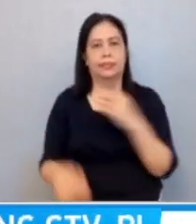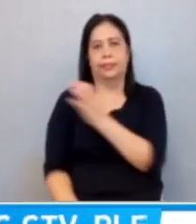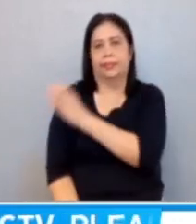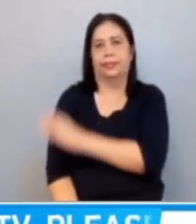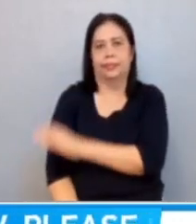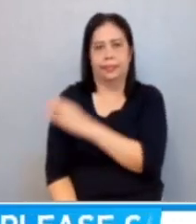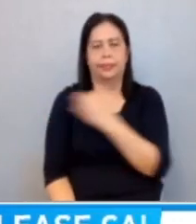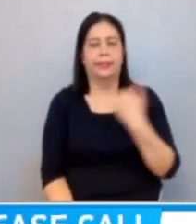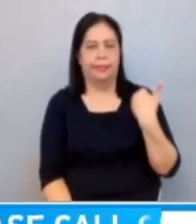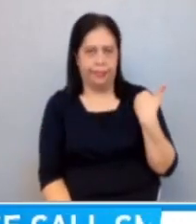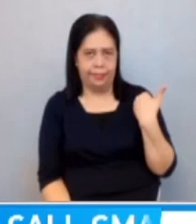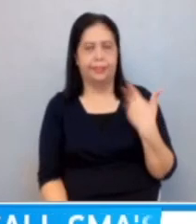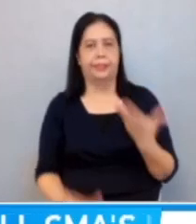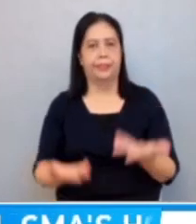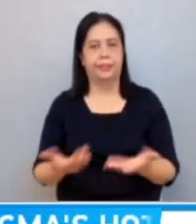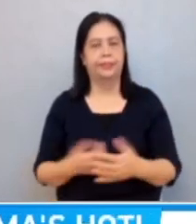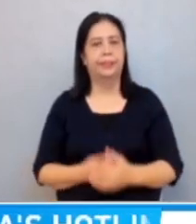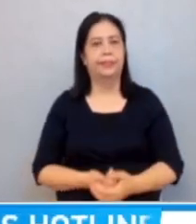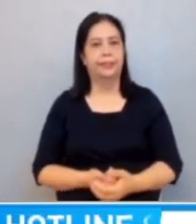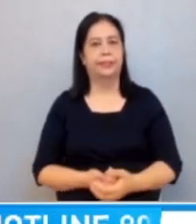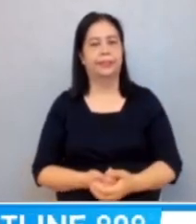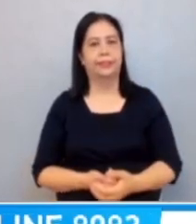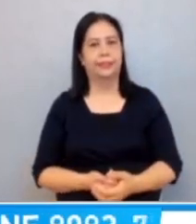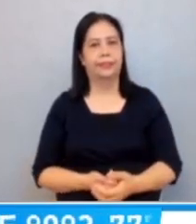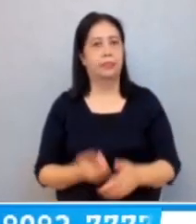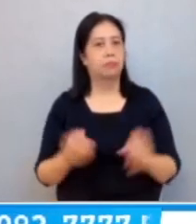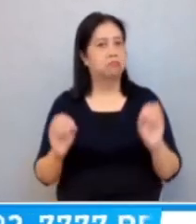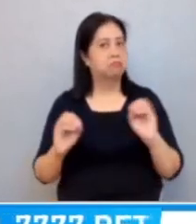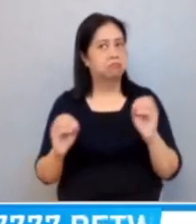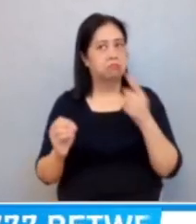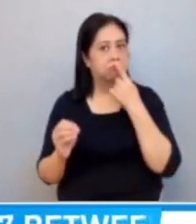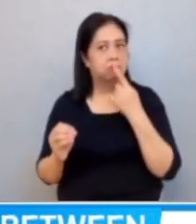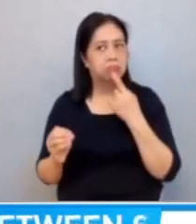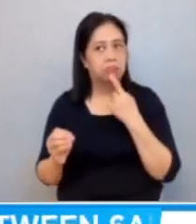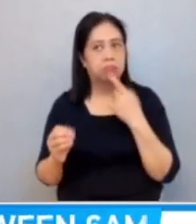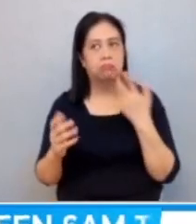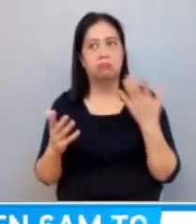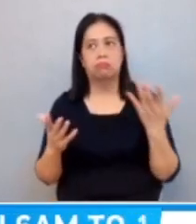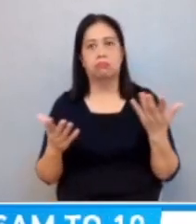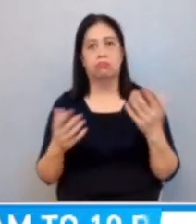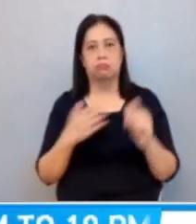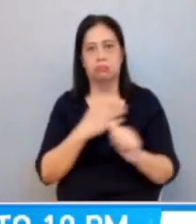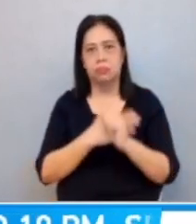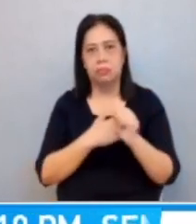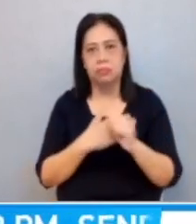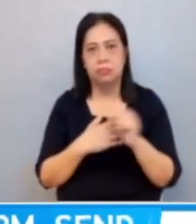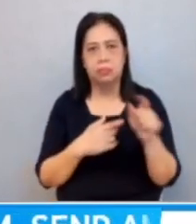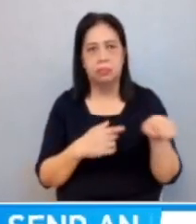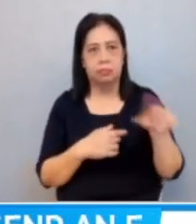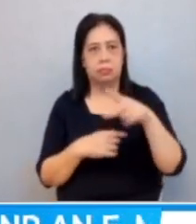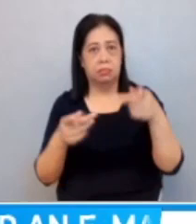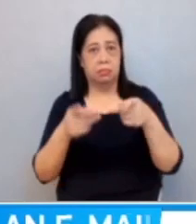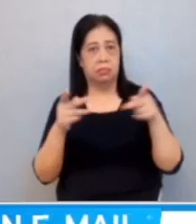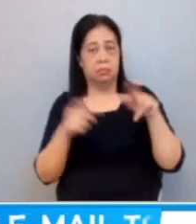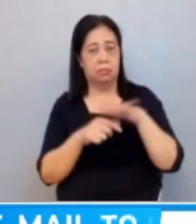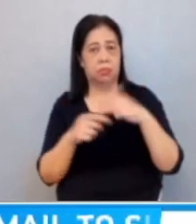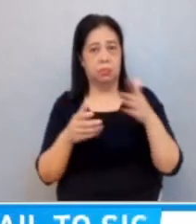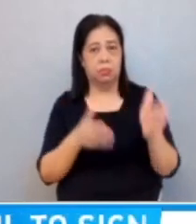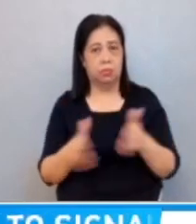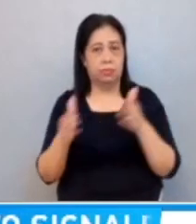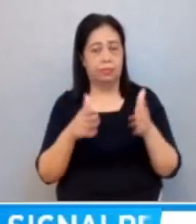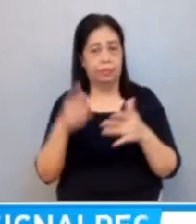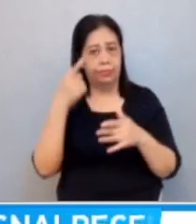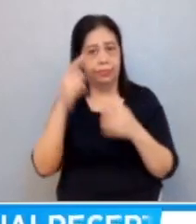House of Representatives, Rafi. Wala namang nababagit, Tina, na threat ang batasan sa ngayon habang naghahanda sila para sa seguridad,